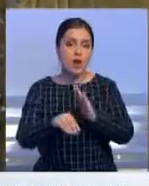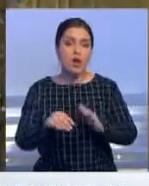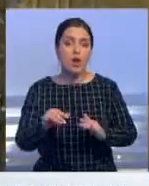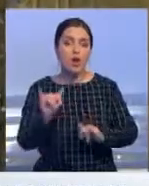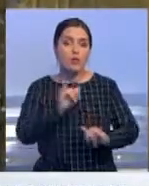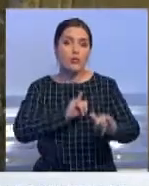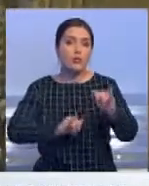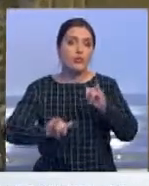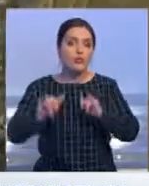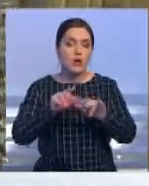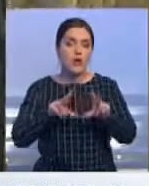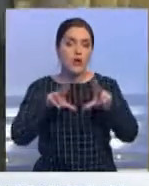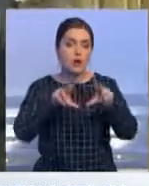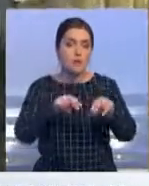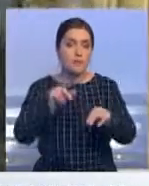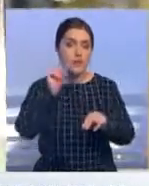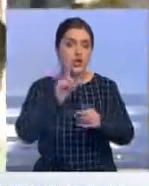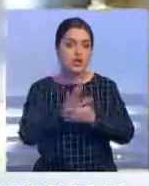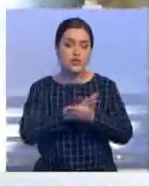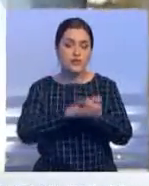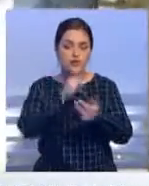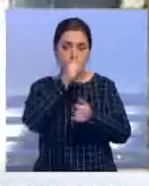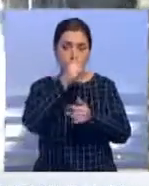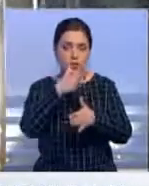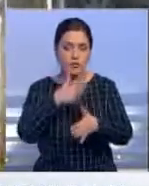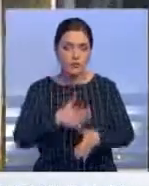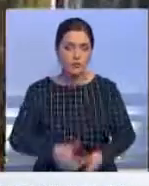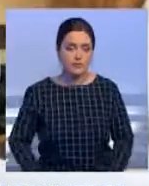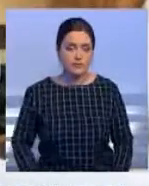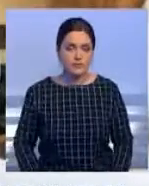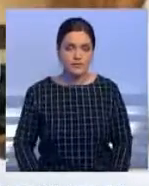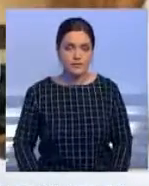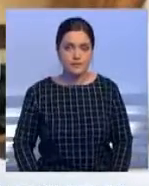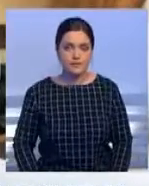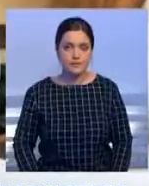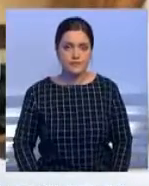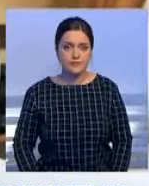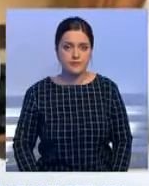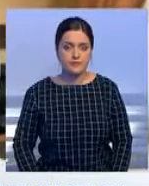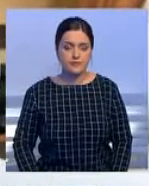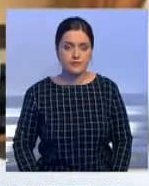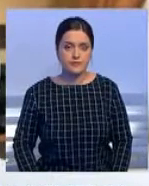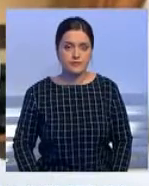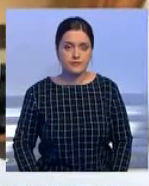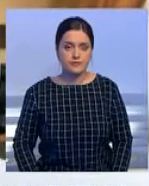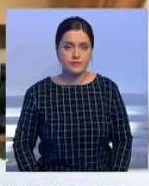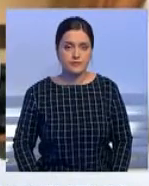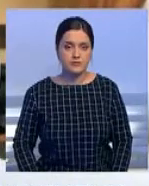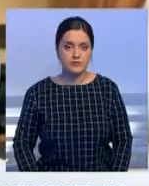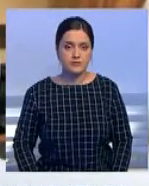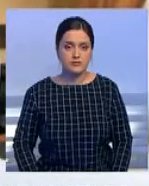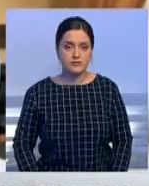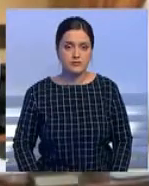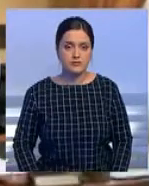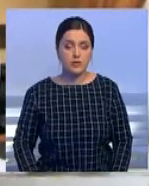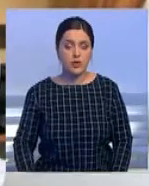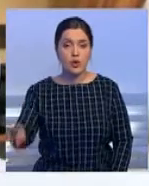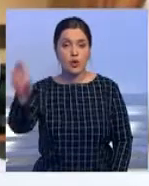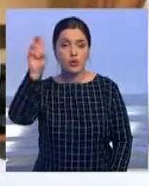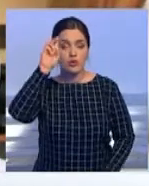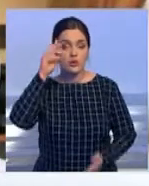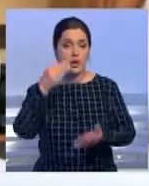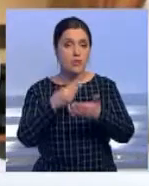вот на долгую перспективу власти обещать пока ничего не могут. За счет бюджета никак нельзя, значит, возможности